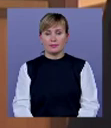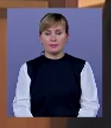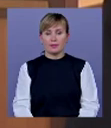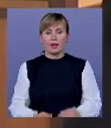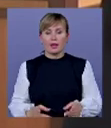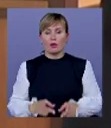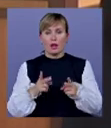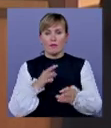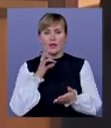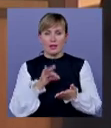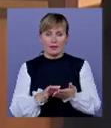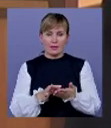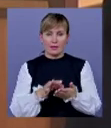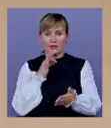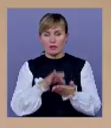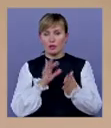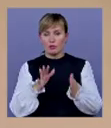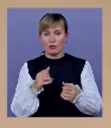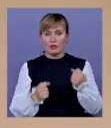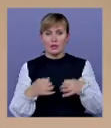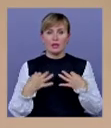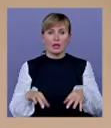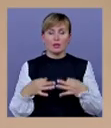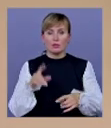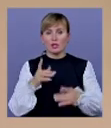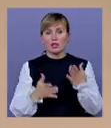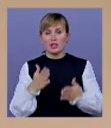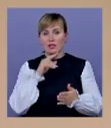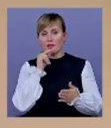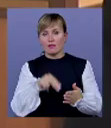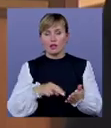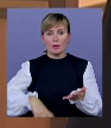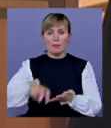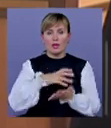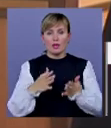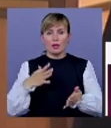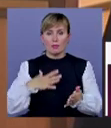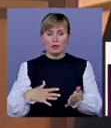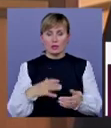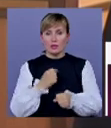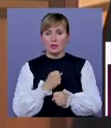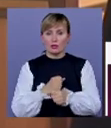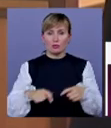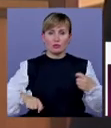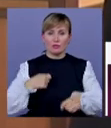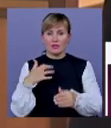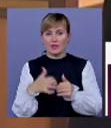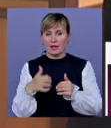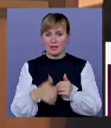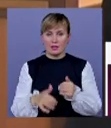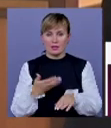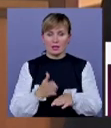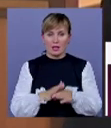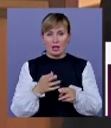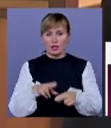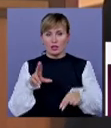уголовной ответственности привлекаются водители транспортных средств, даже если виноват пешеход. Если потерпевшему причинен ущерб средней степени тяжести,